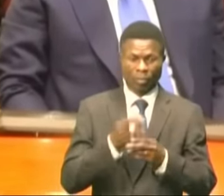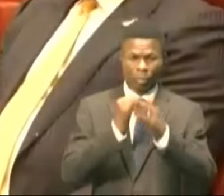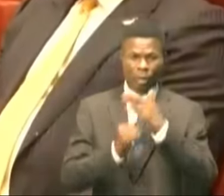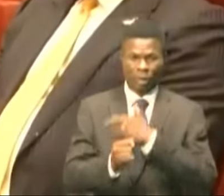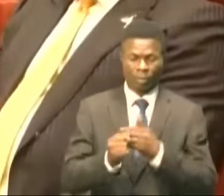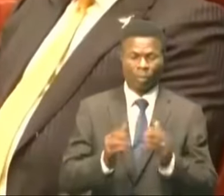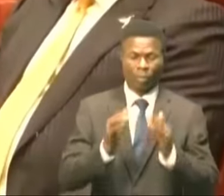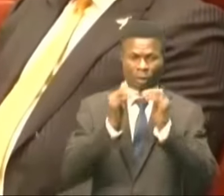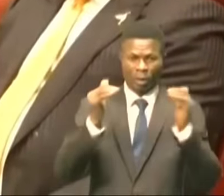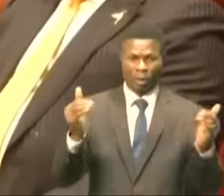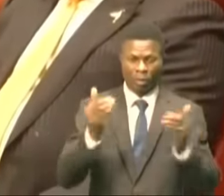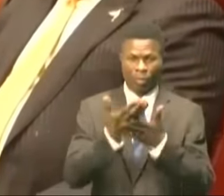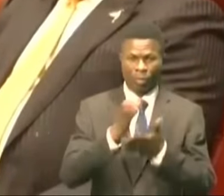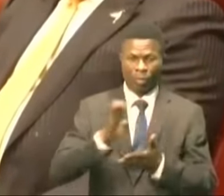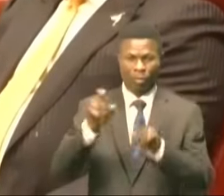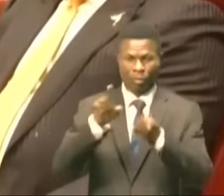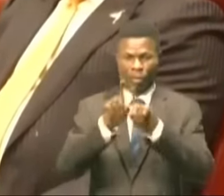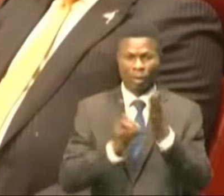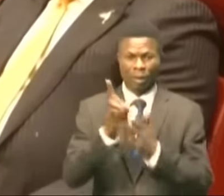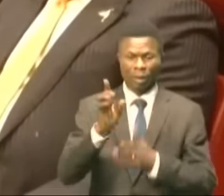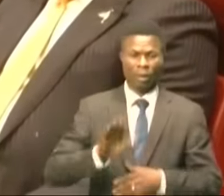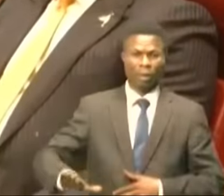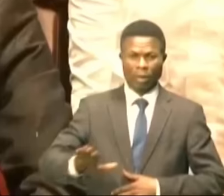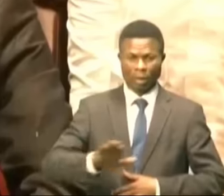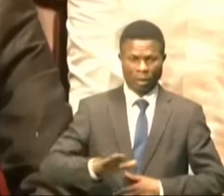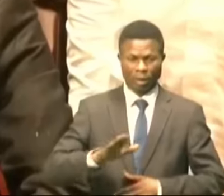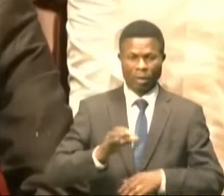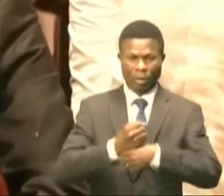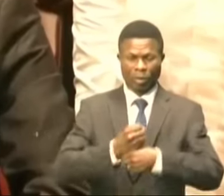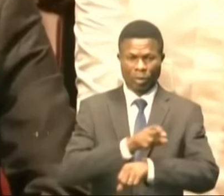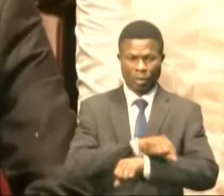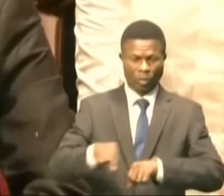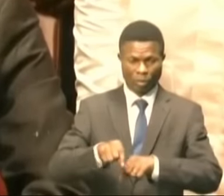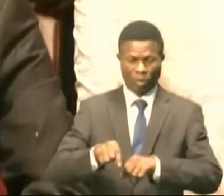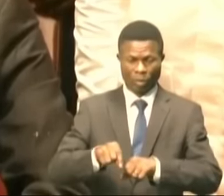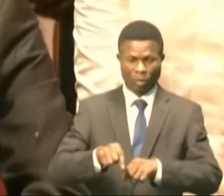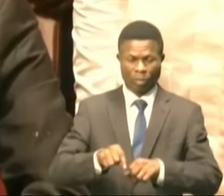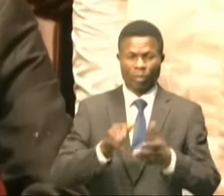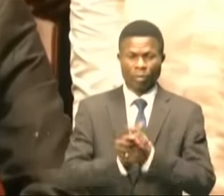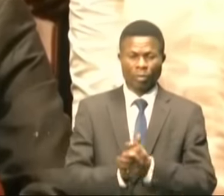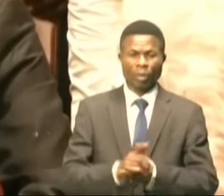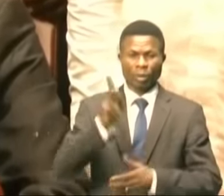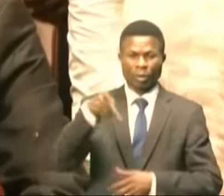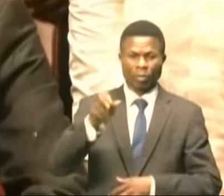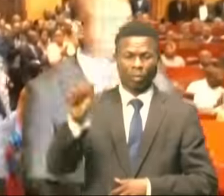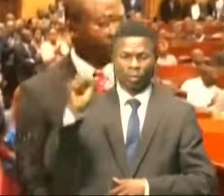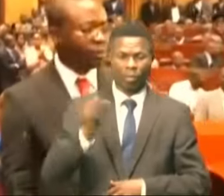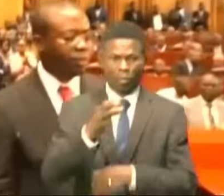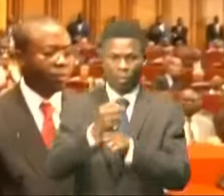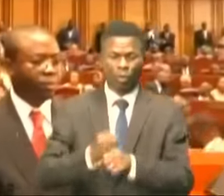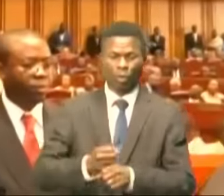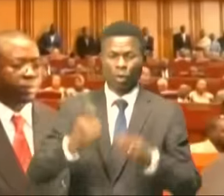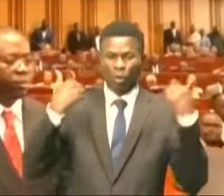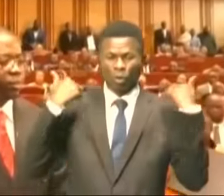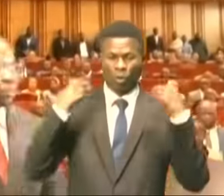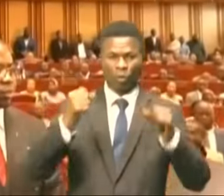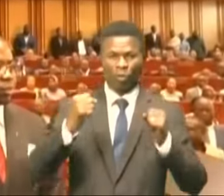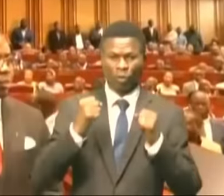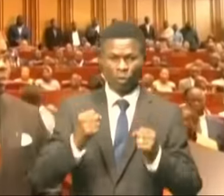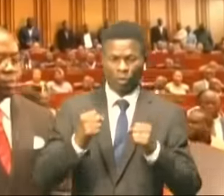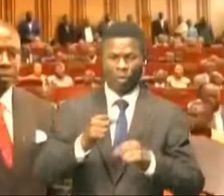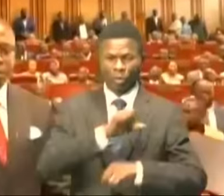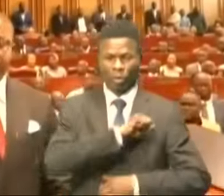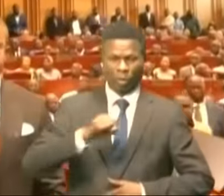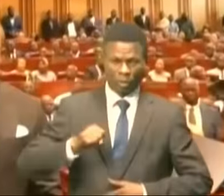la pacification et le développement du pays. L'installation du bureau faite, Pascal Kindwelo reçoit le marteau du pouvoir